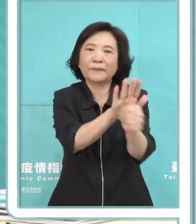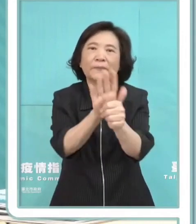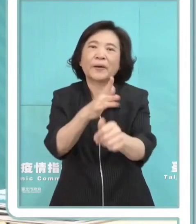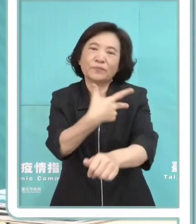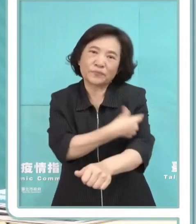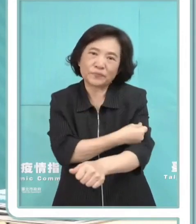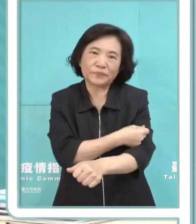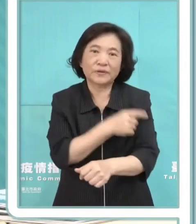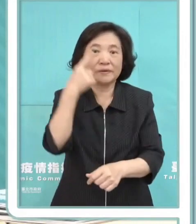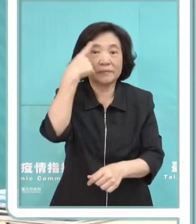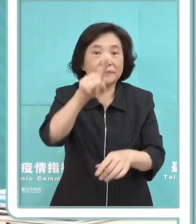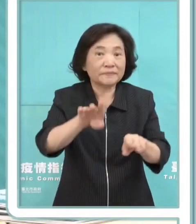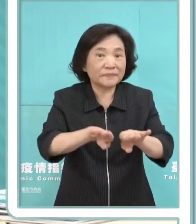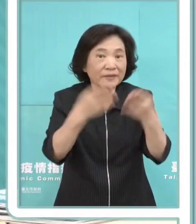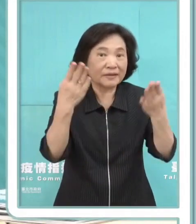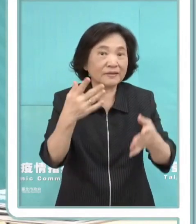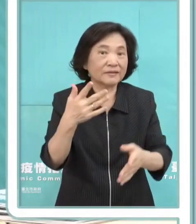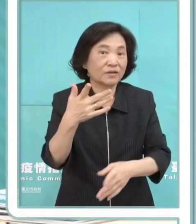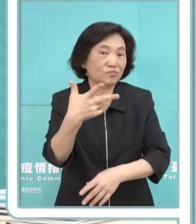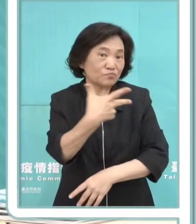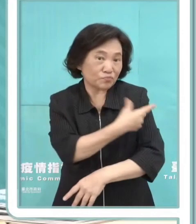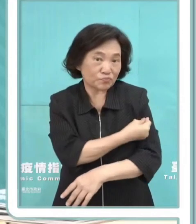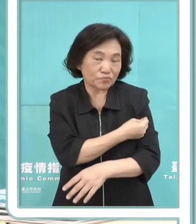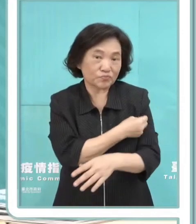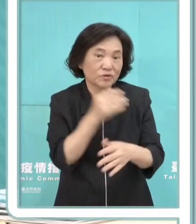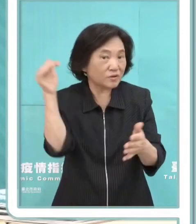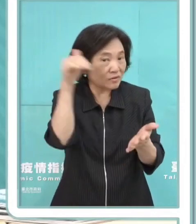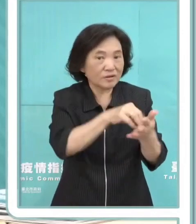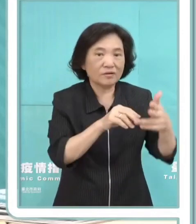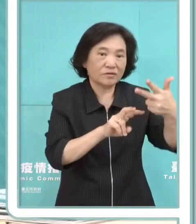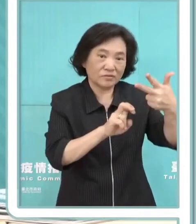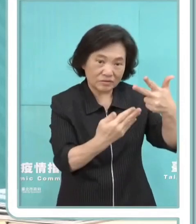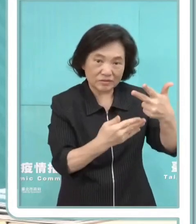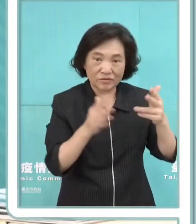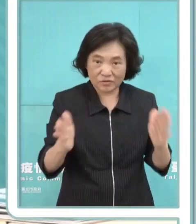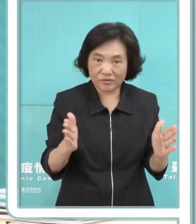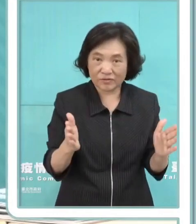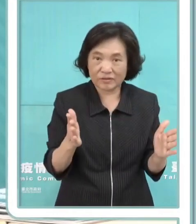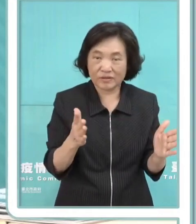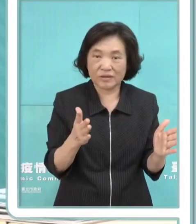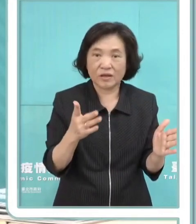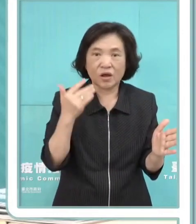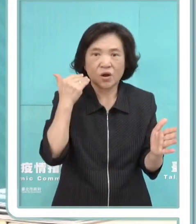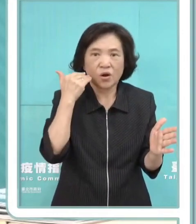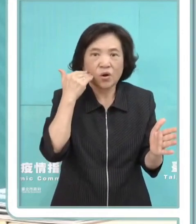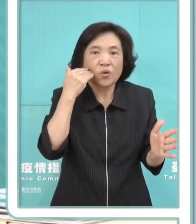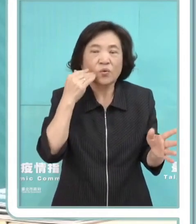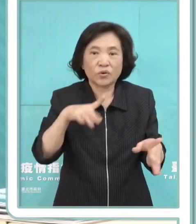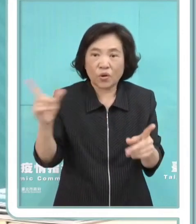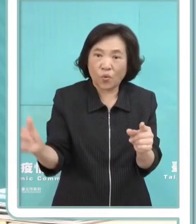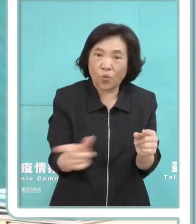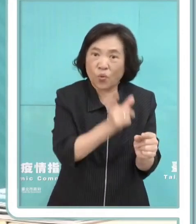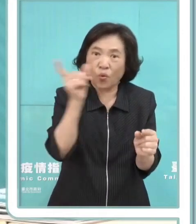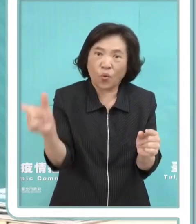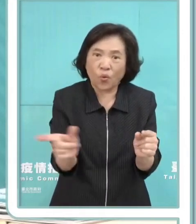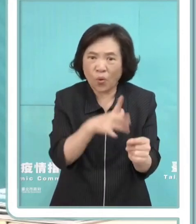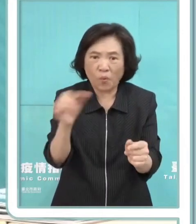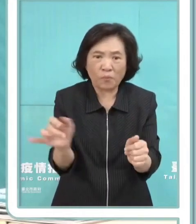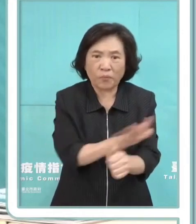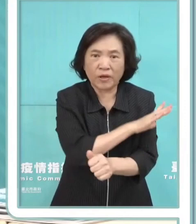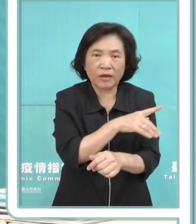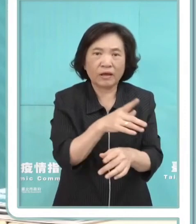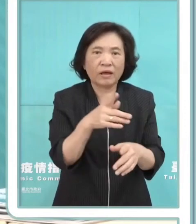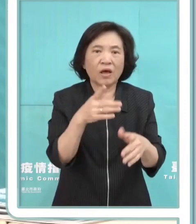那从明天开始的接种到29号啊，如果说有因为台风的影响